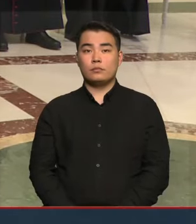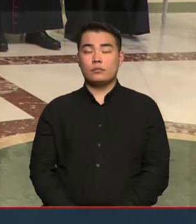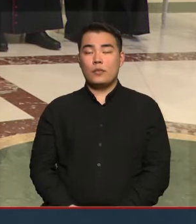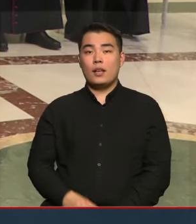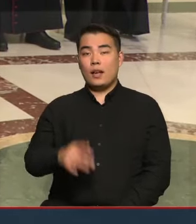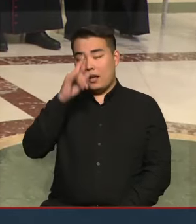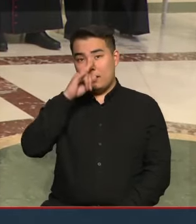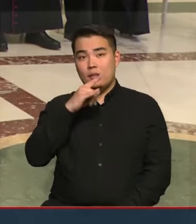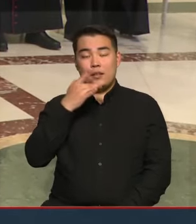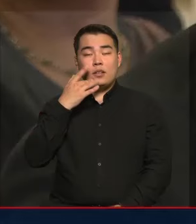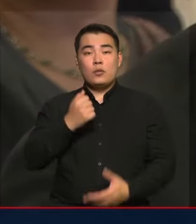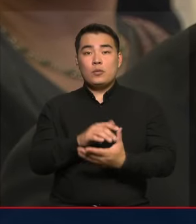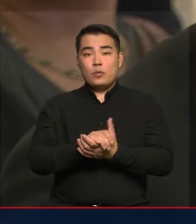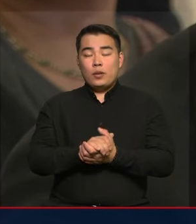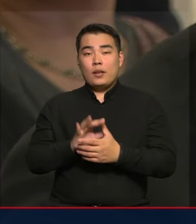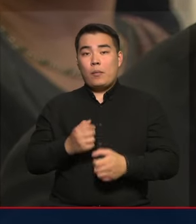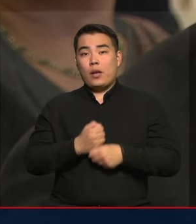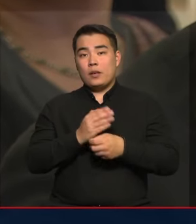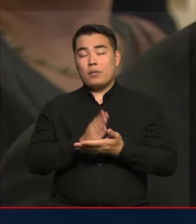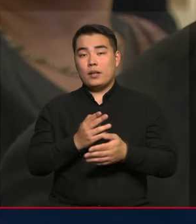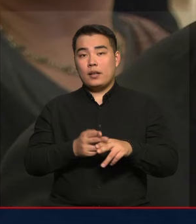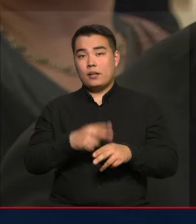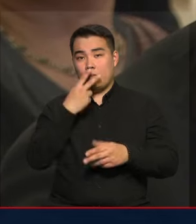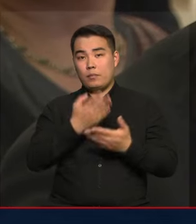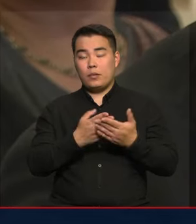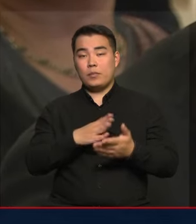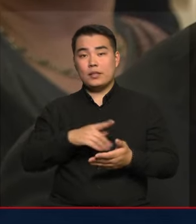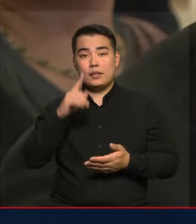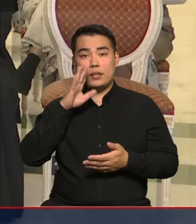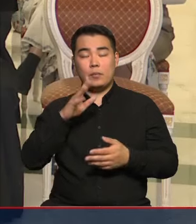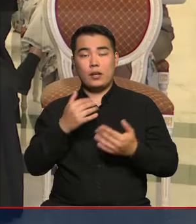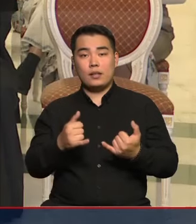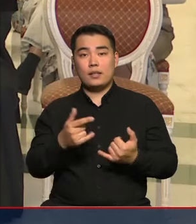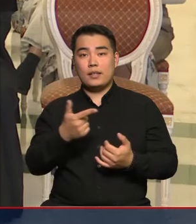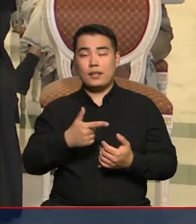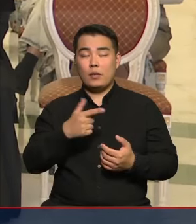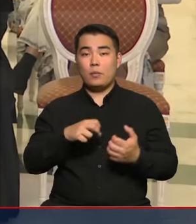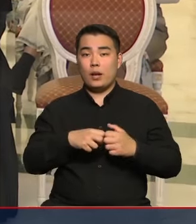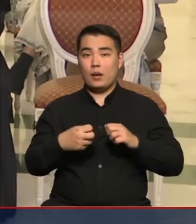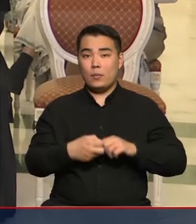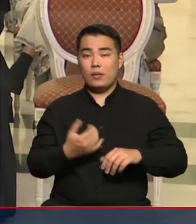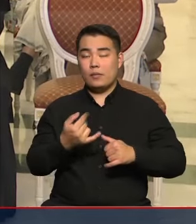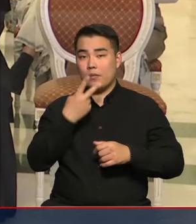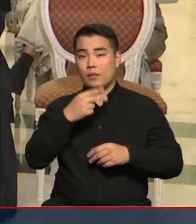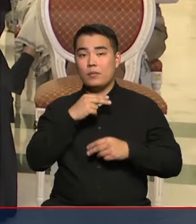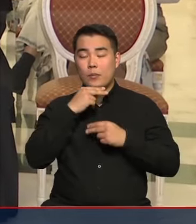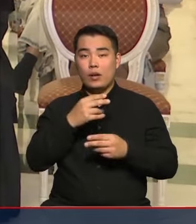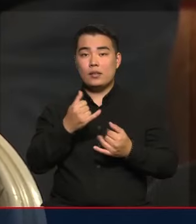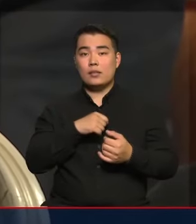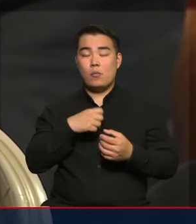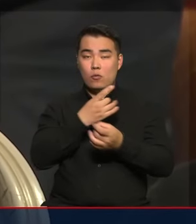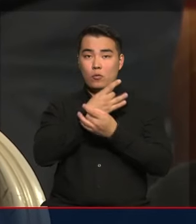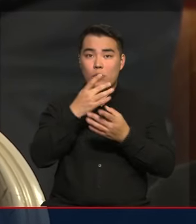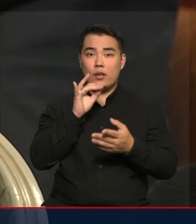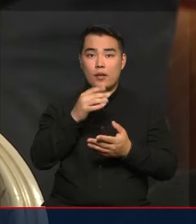Қазақстан қашанда бейбітшілік пен татулықты қолдайды. Осы ұстаныммен жаһанға танылған. Ал қазіргіде геосаяси жағдайдың күрделі кезеңінде мәдениетаралық